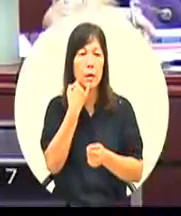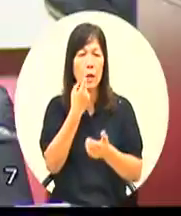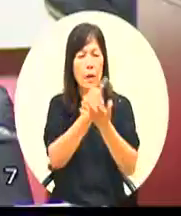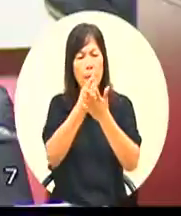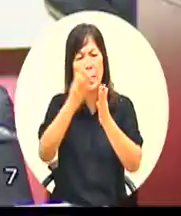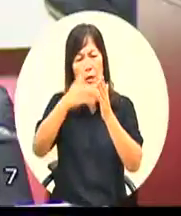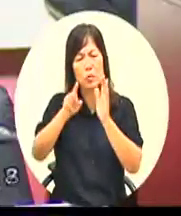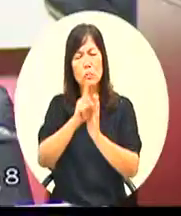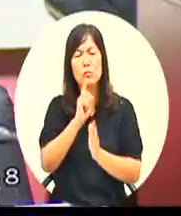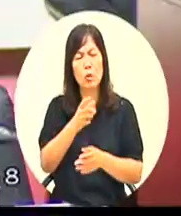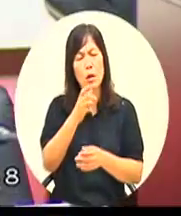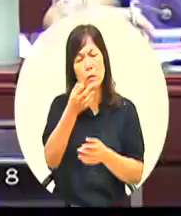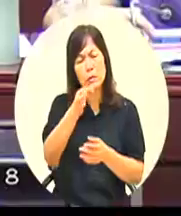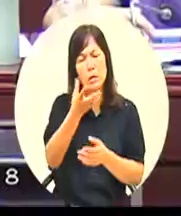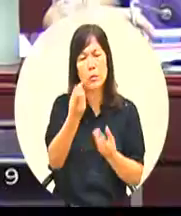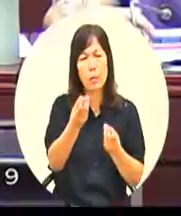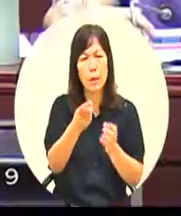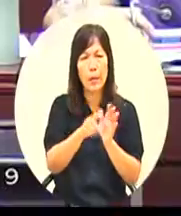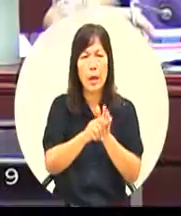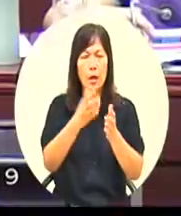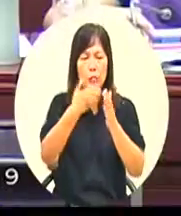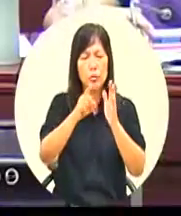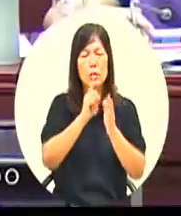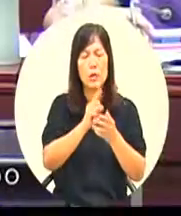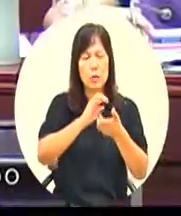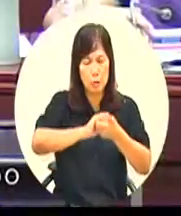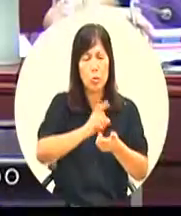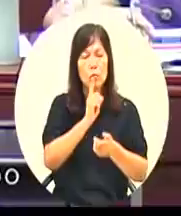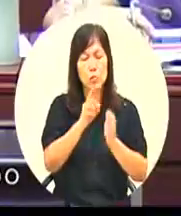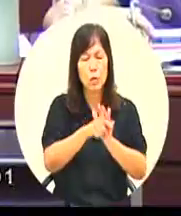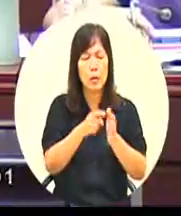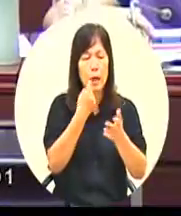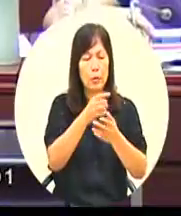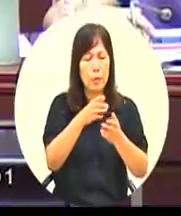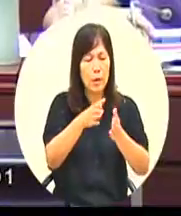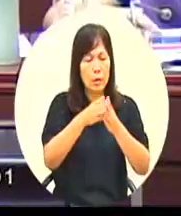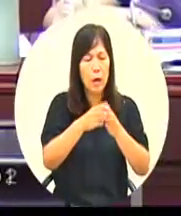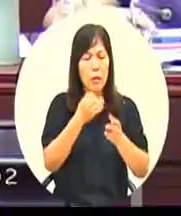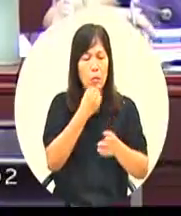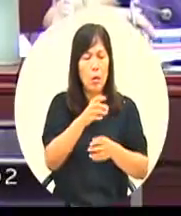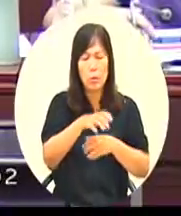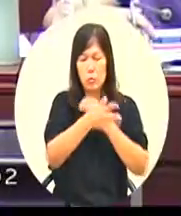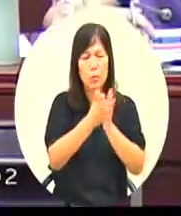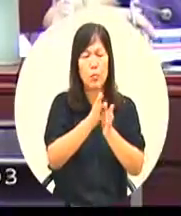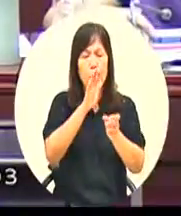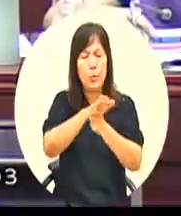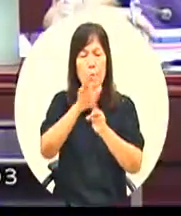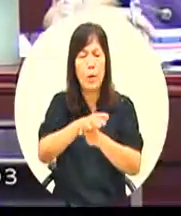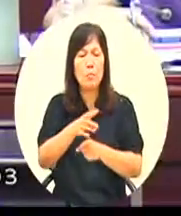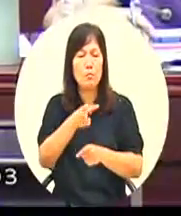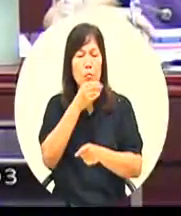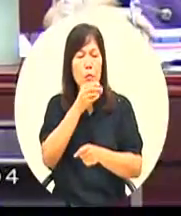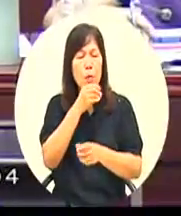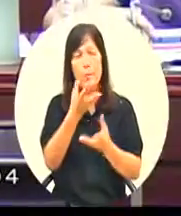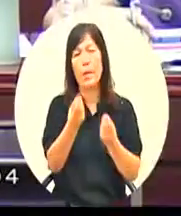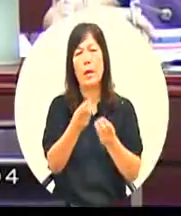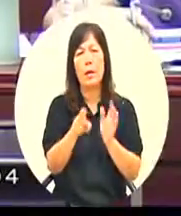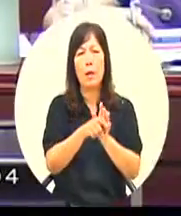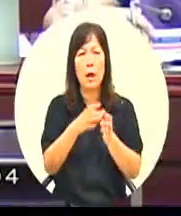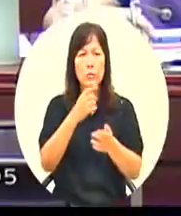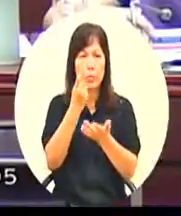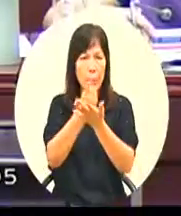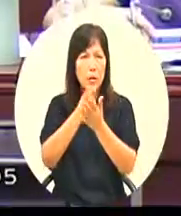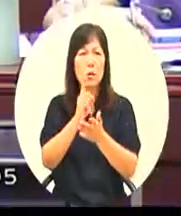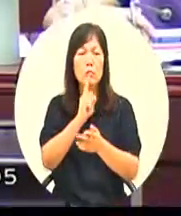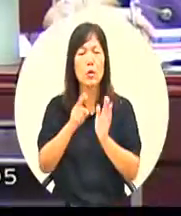无钱哎。 学校一定会说他没有钱，因为他的需求永远还不能够获得满足，没有个学校告诉你说他很有钱，其实校